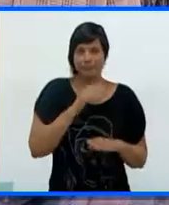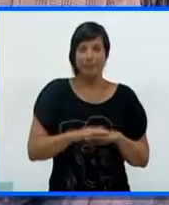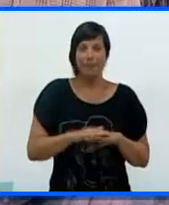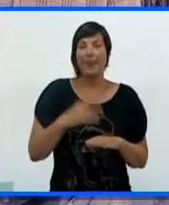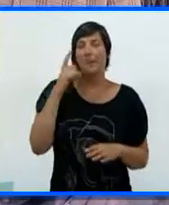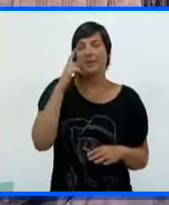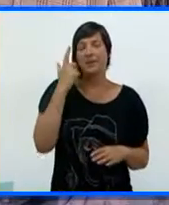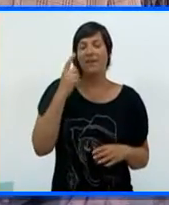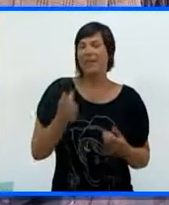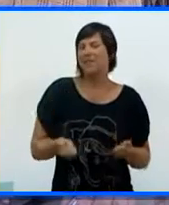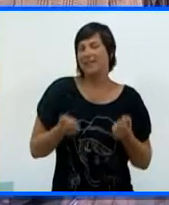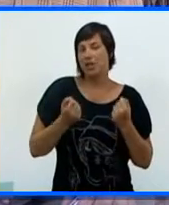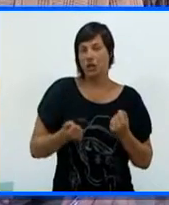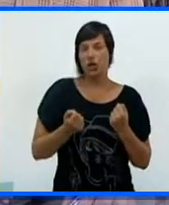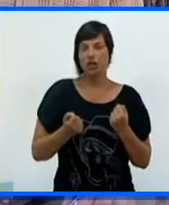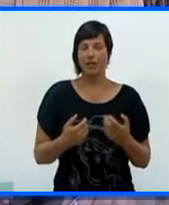pretpostavljala poteškoće.